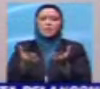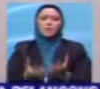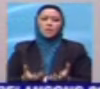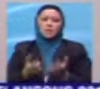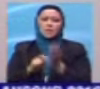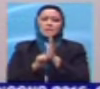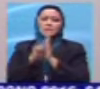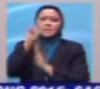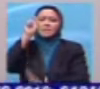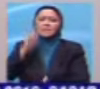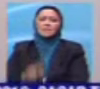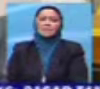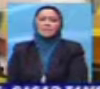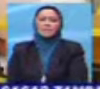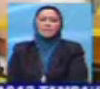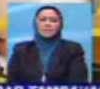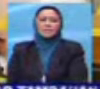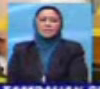Omar.